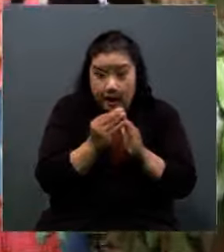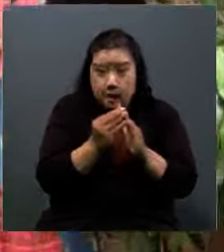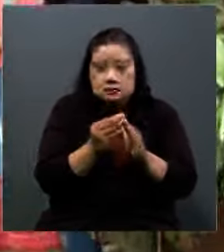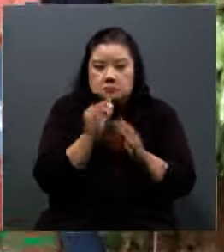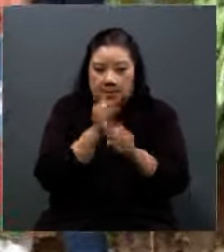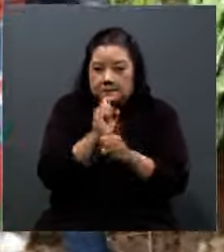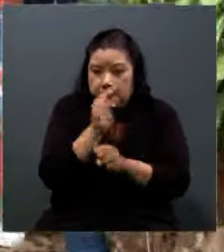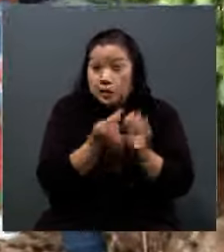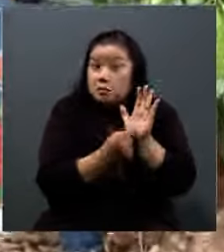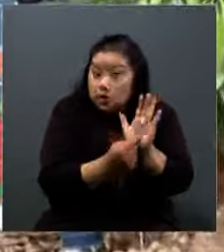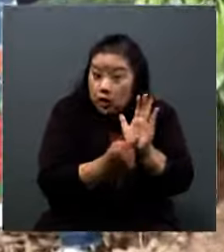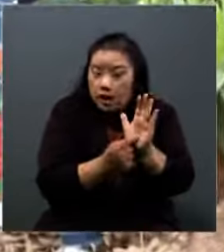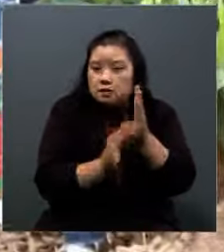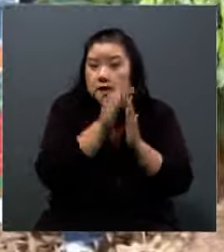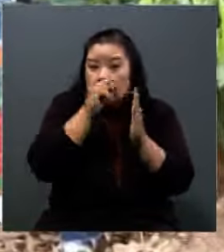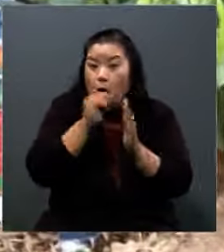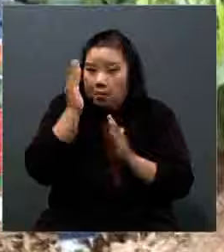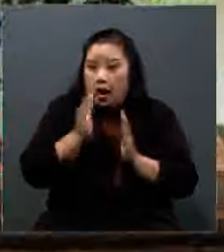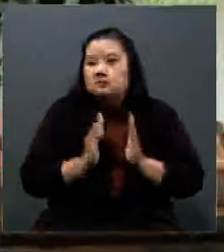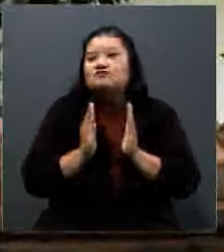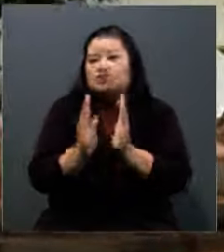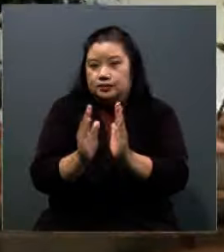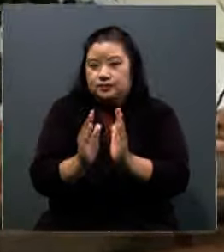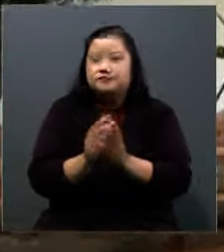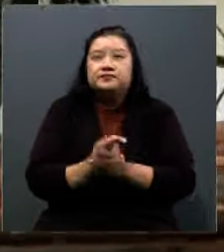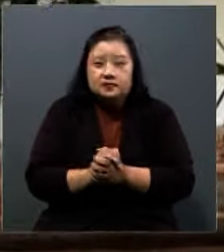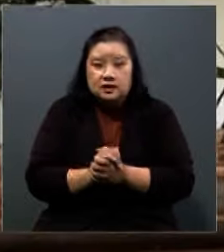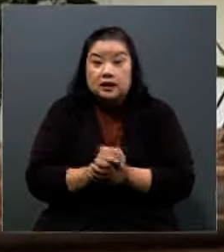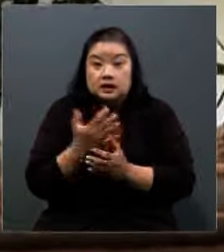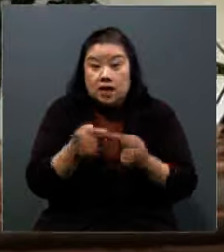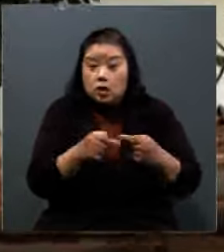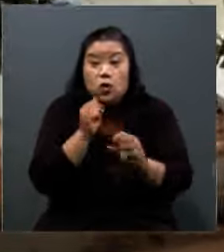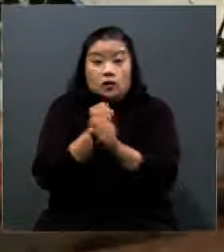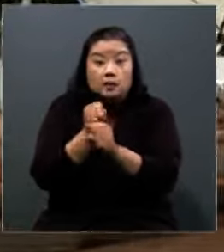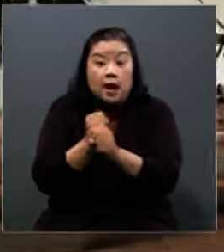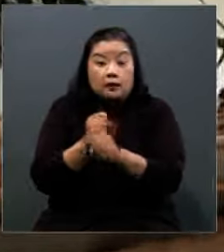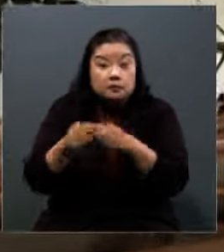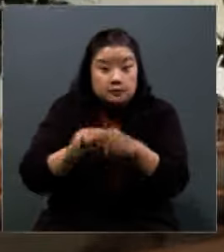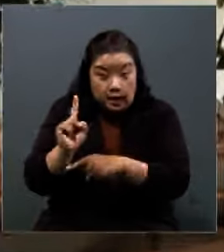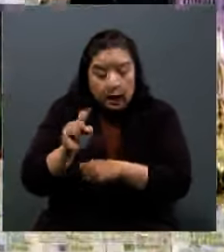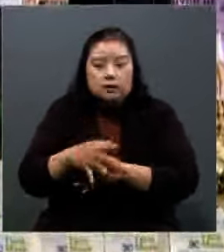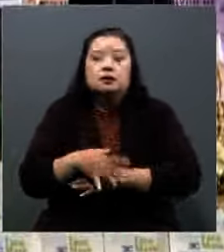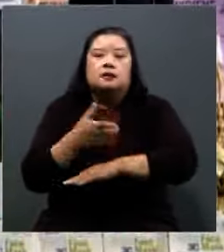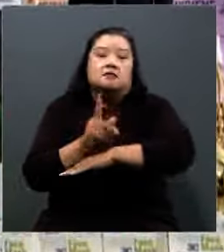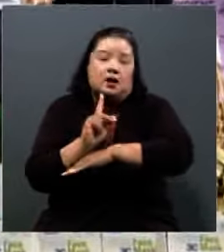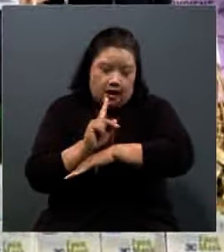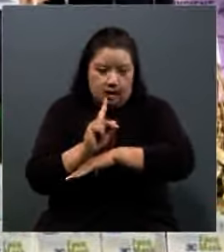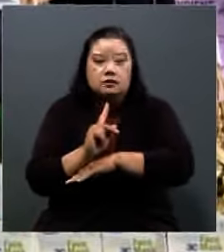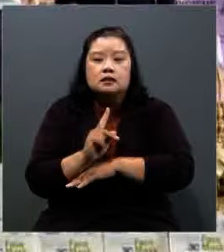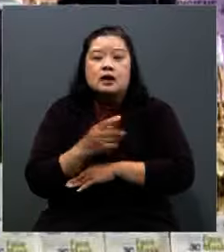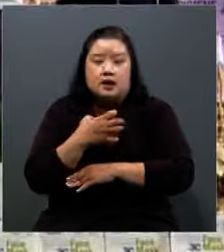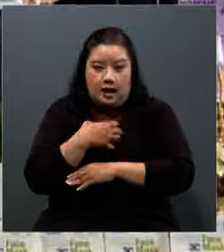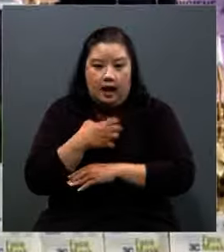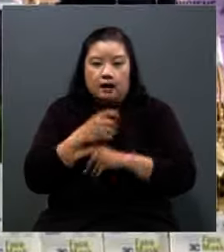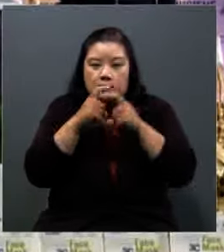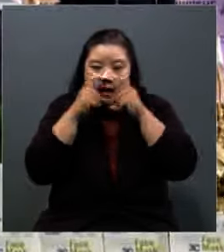การแพทย์ที่อื่นๆด้วยต่อไปนะครับเสร็จจากตรงนี้ยังมีภารกิจอีกก็คือเดินทางไปเป็นประธานในพิธีมอบหน้ากากอนามัยป้องกัน